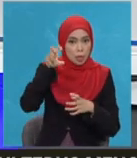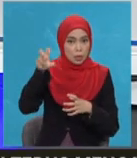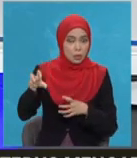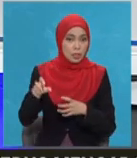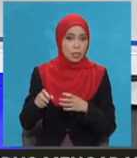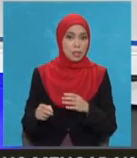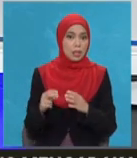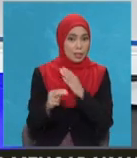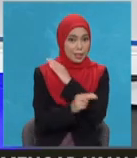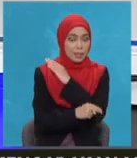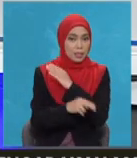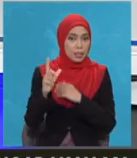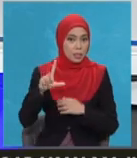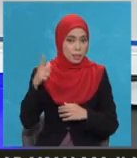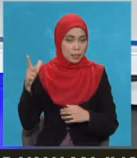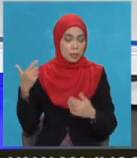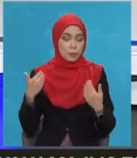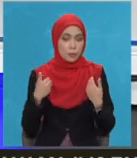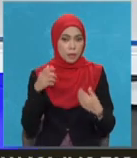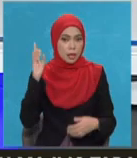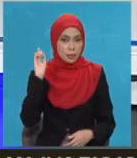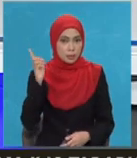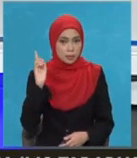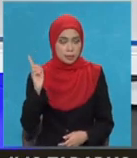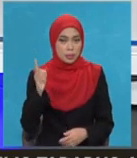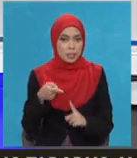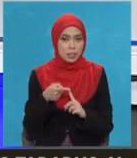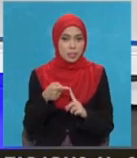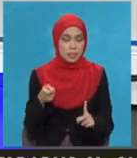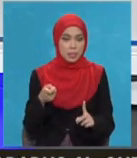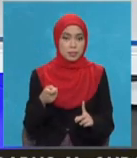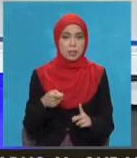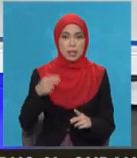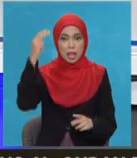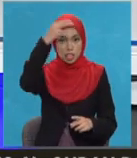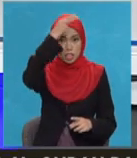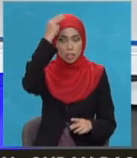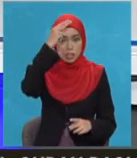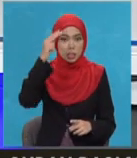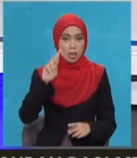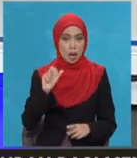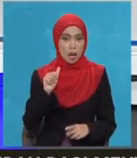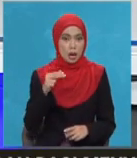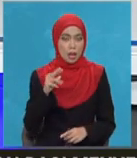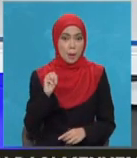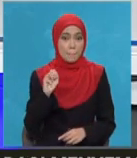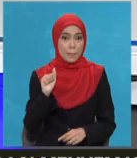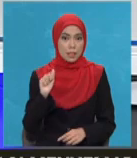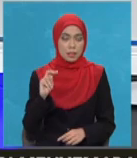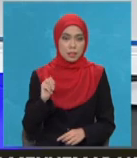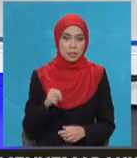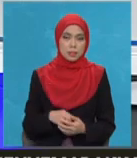orang kaya Laila Setia Datuk Sri Setia Awang Haji Abdurrahman Bin Haji Ibrahim antara yang mendapat perhatian dewan